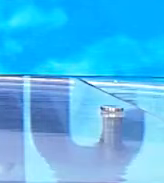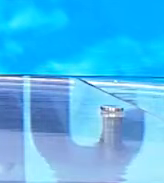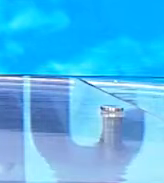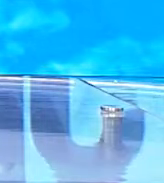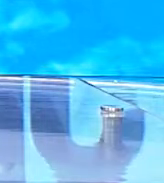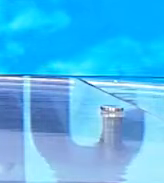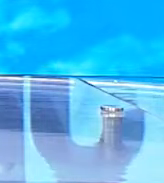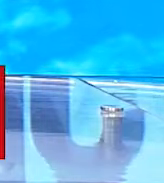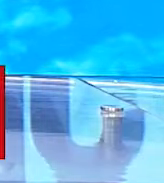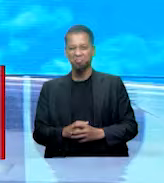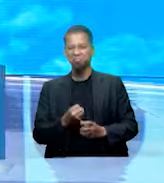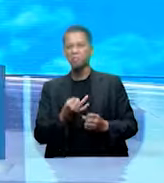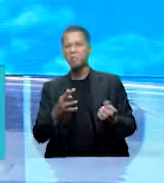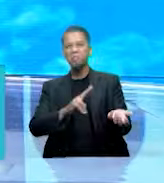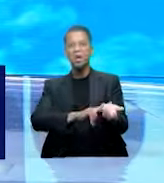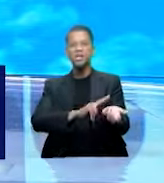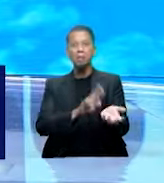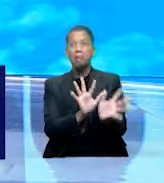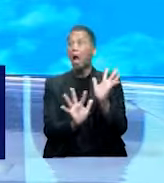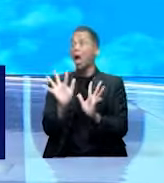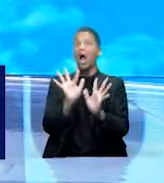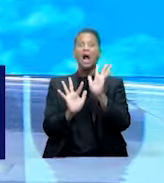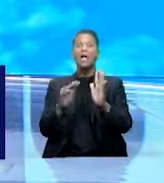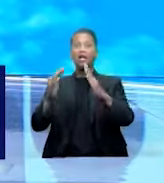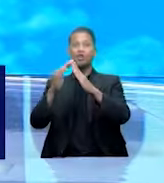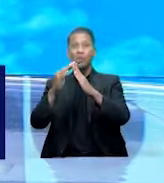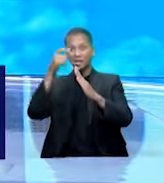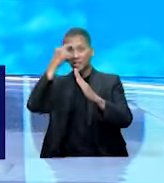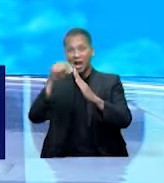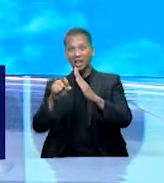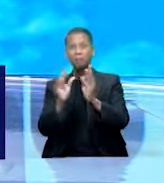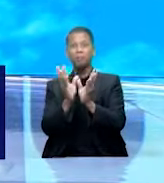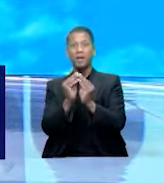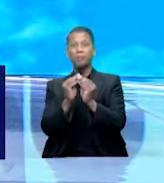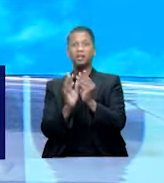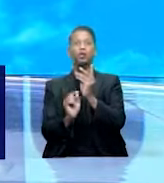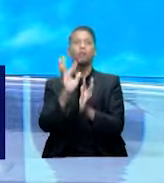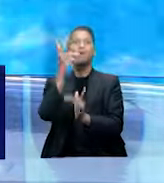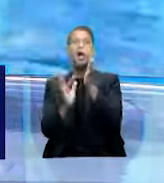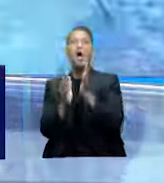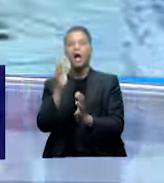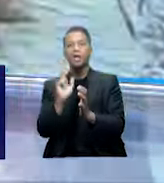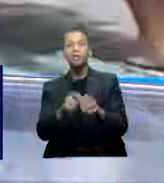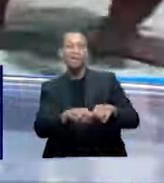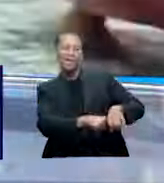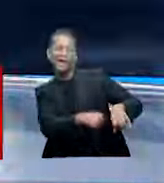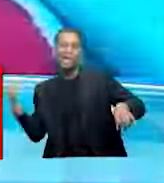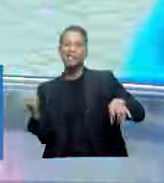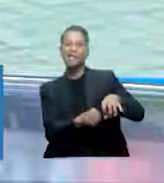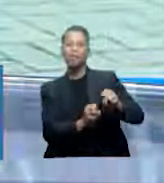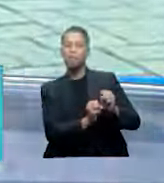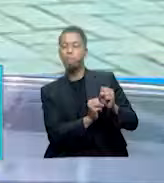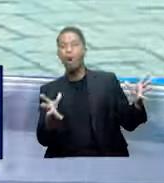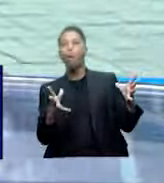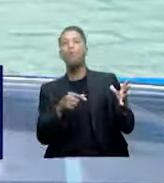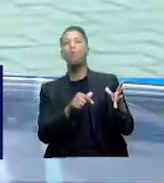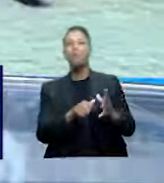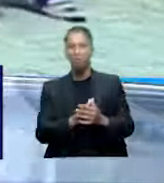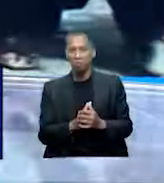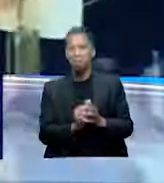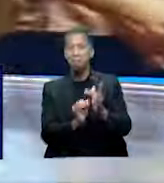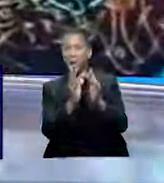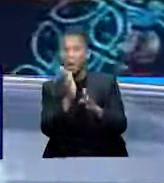Pemirsa, sejumlah pasien panik saat kebakaran rumah sakit di Brebes, Jawa Tengah dipicu ledakan genset. Pasca kebakaran, pelayanan hari